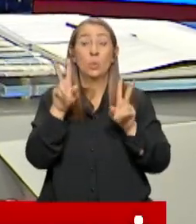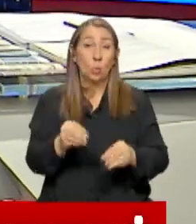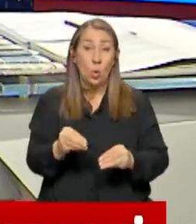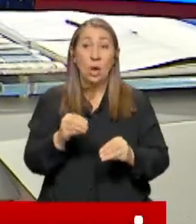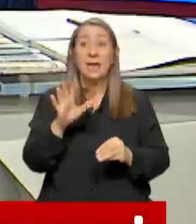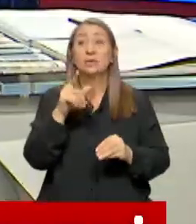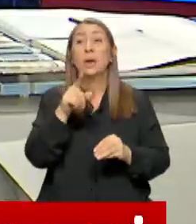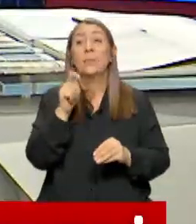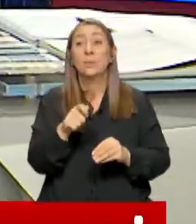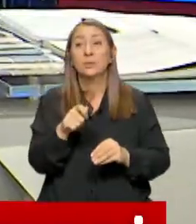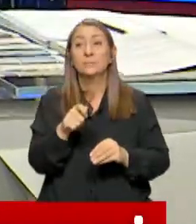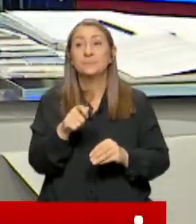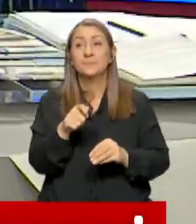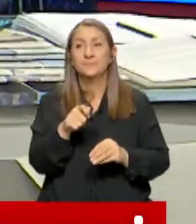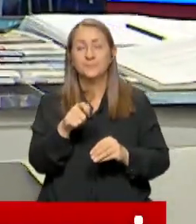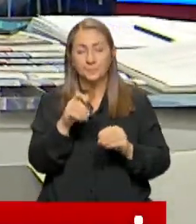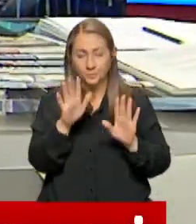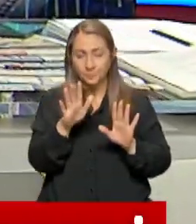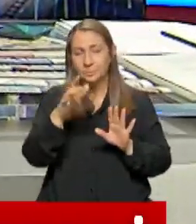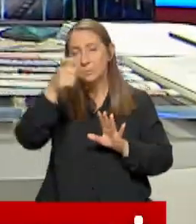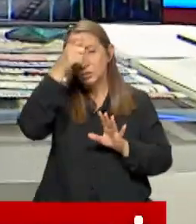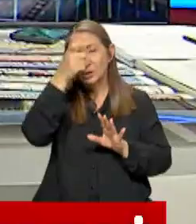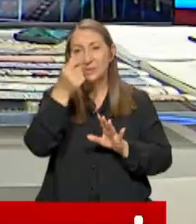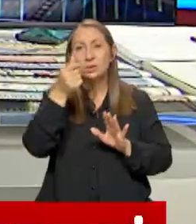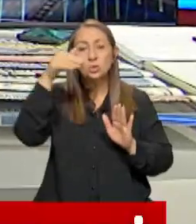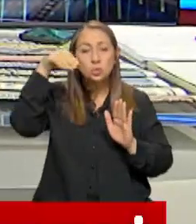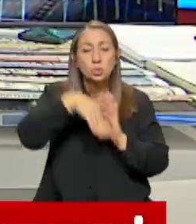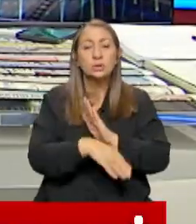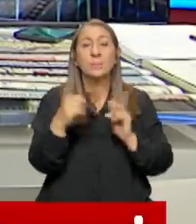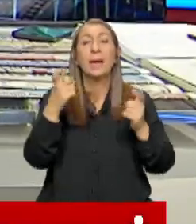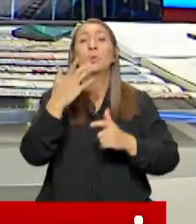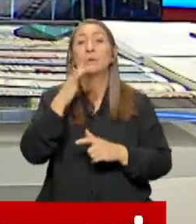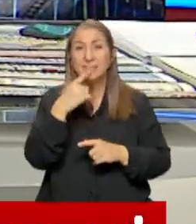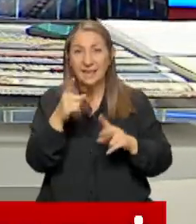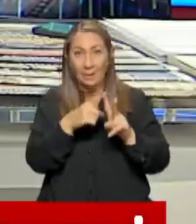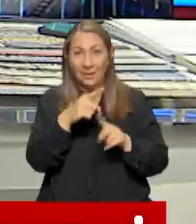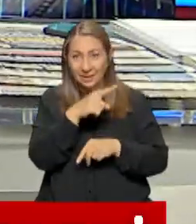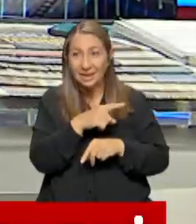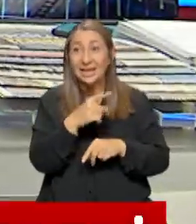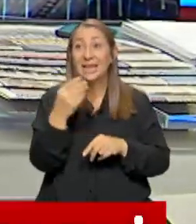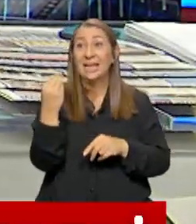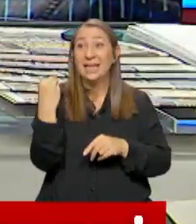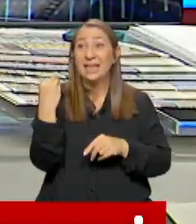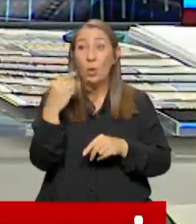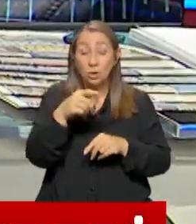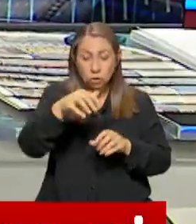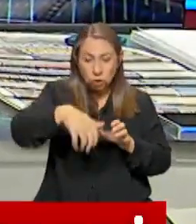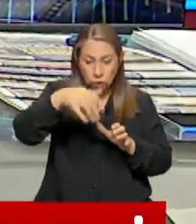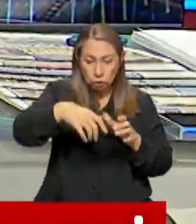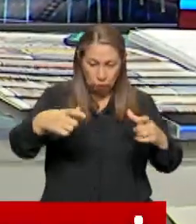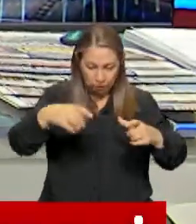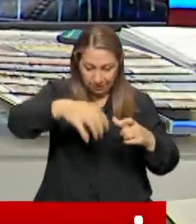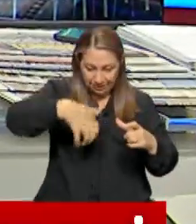Yani şöyle yapıyor zaten Türk lirasının düşeceği bir yer yok başka dedi ya nebati yeni orada çukur